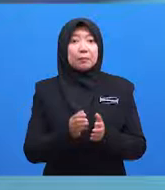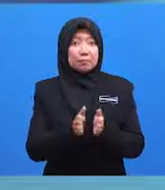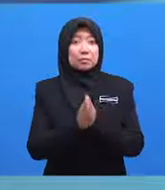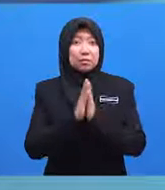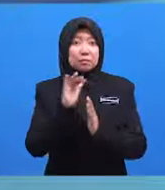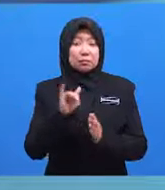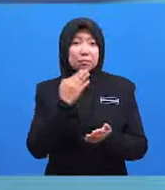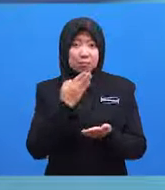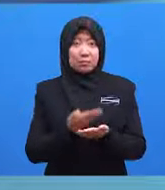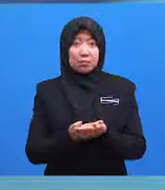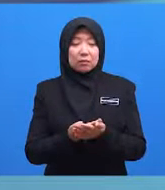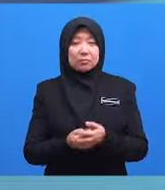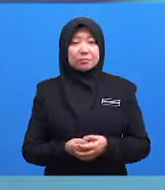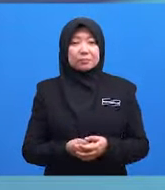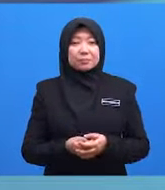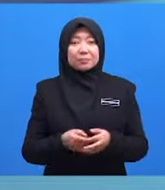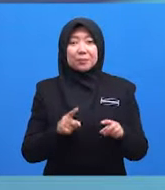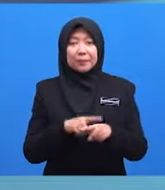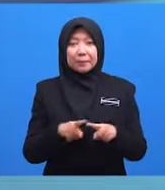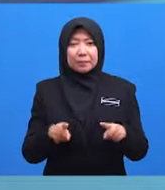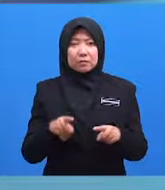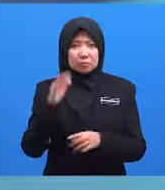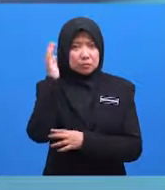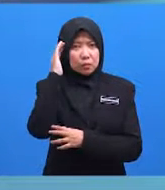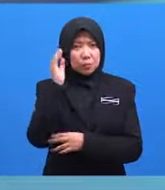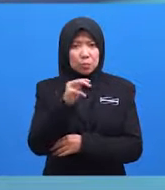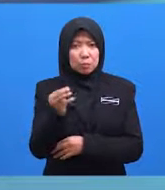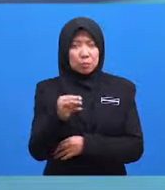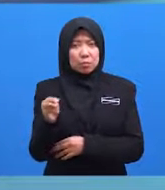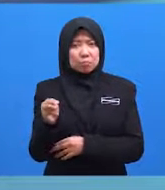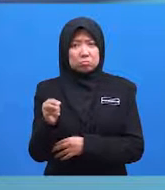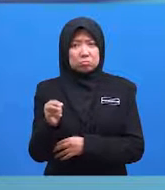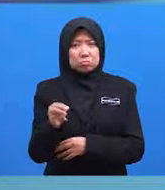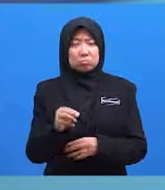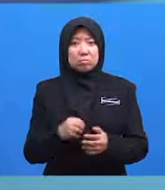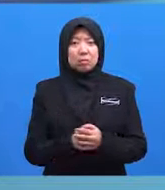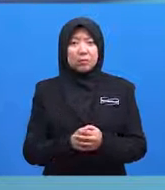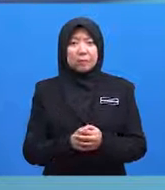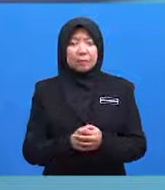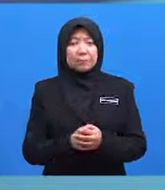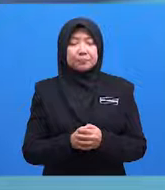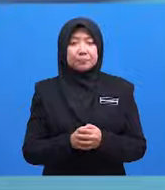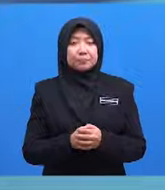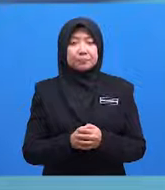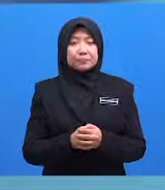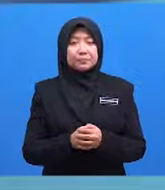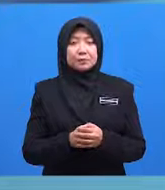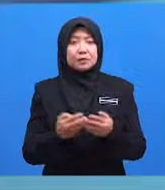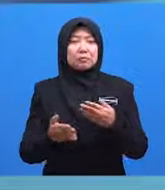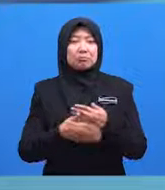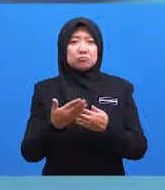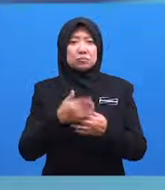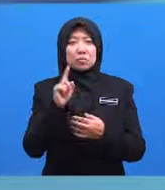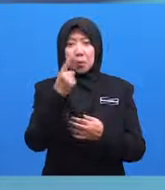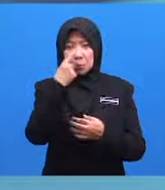permintaan yang baik. Namun, tahukah murid-murid, resepi aglio olio ini amat mudah